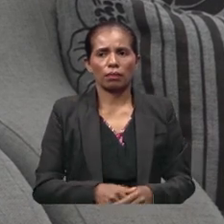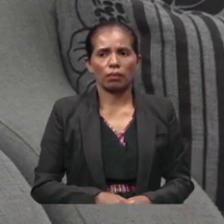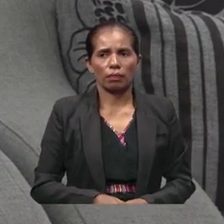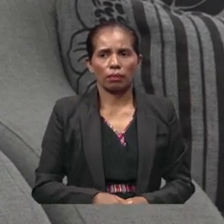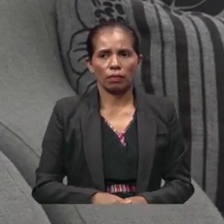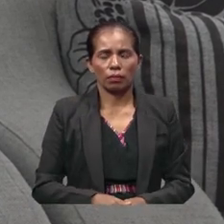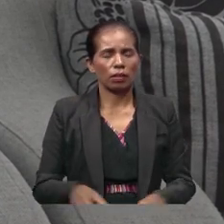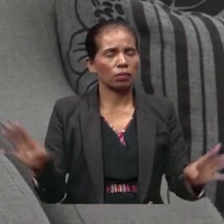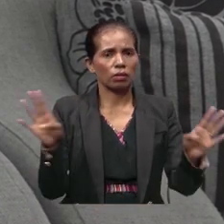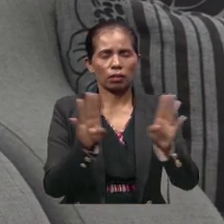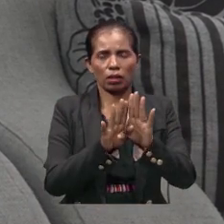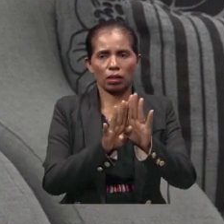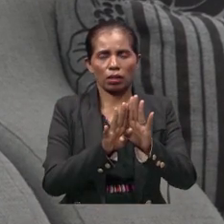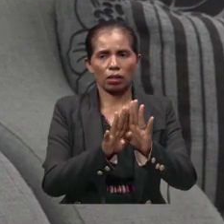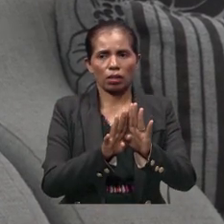atu takatia,